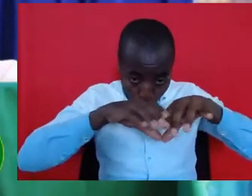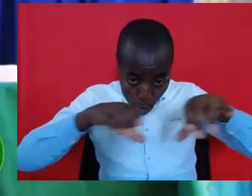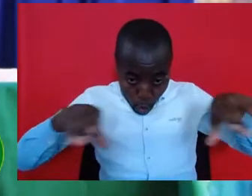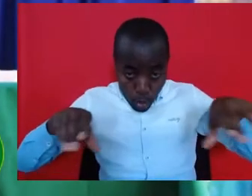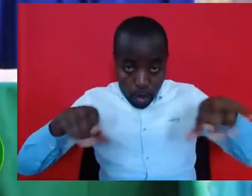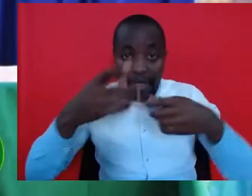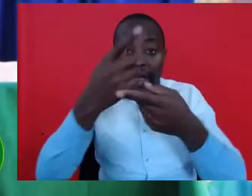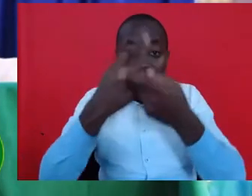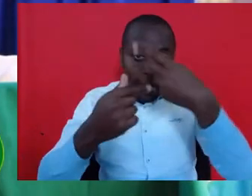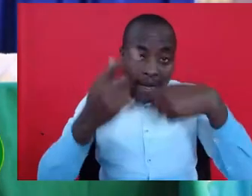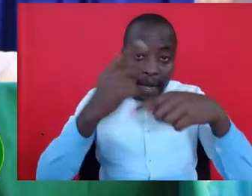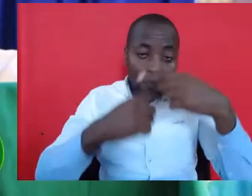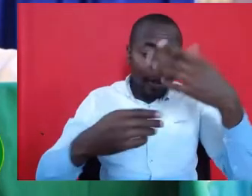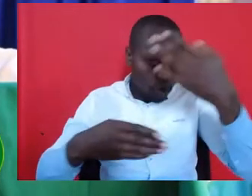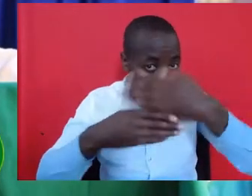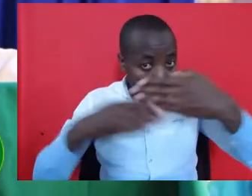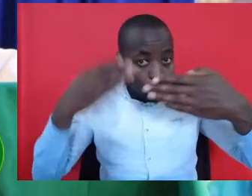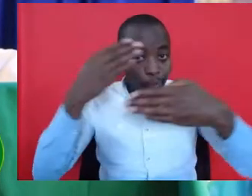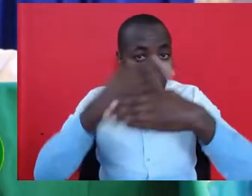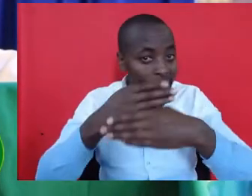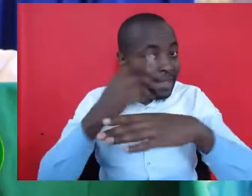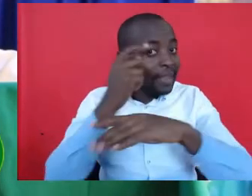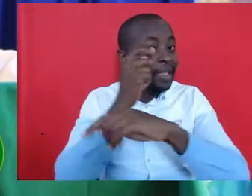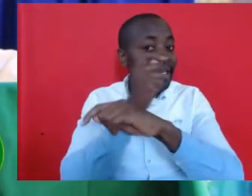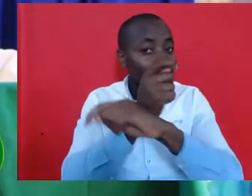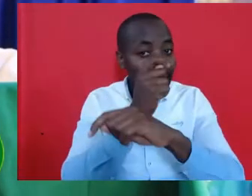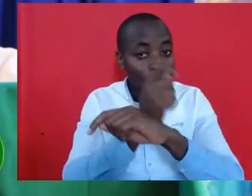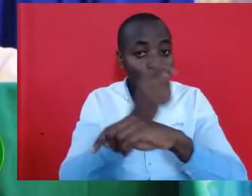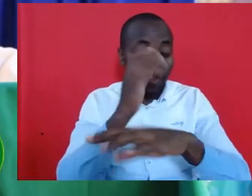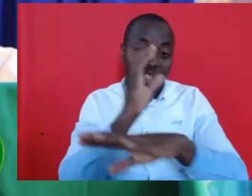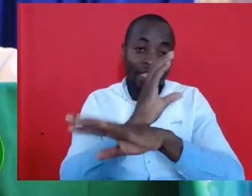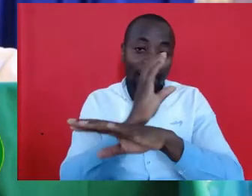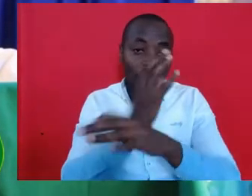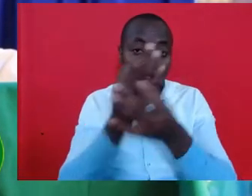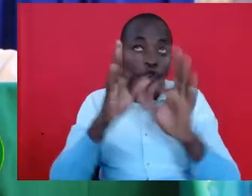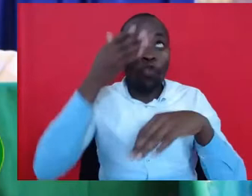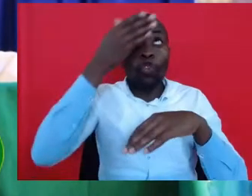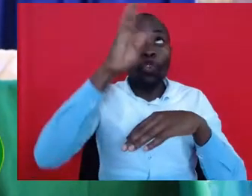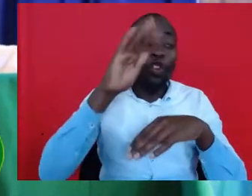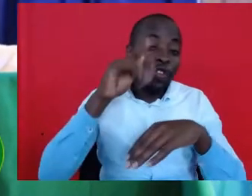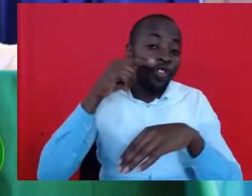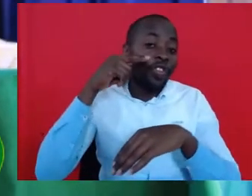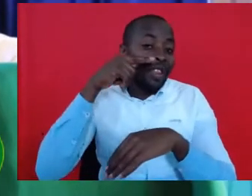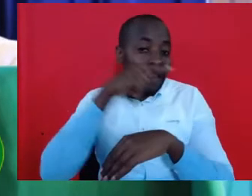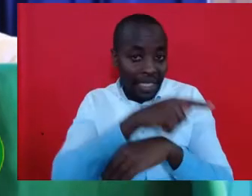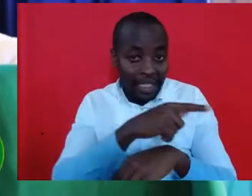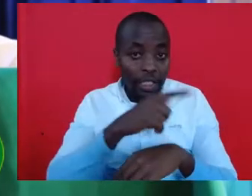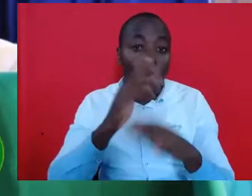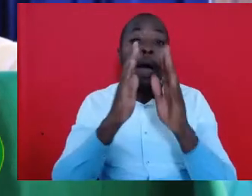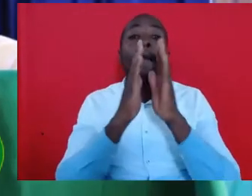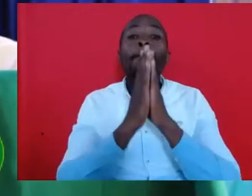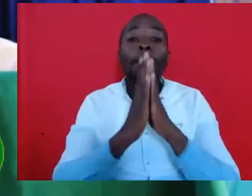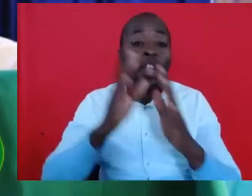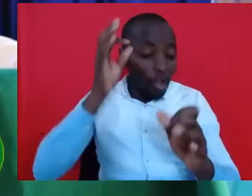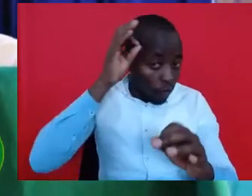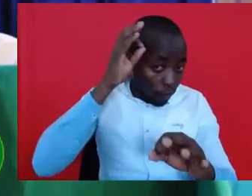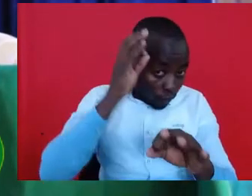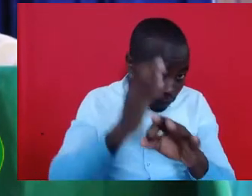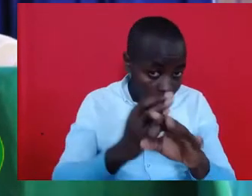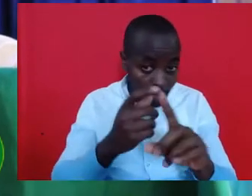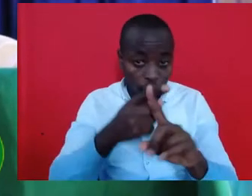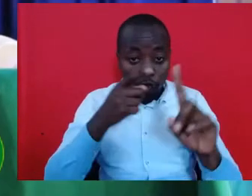kwako kulijenga hekalu lako. Hili ndilo ombi la imani kutoka mioyoni